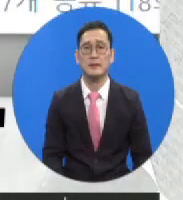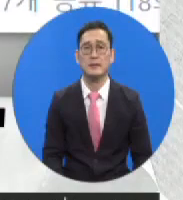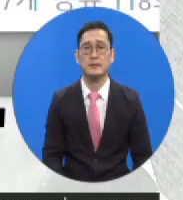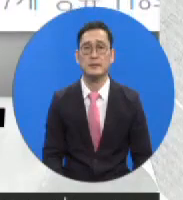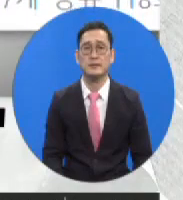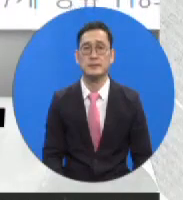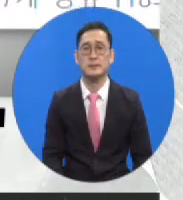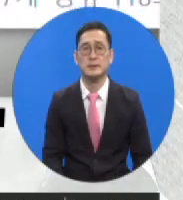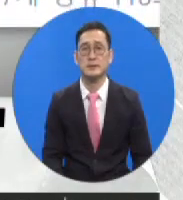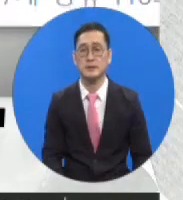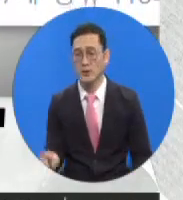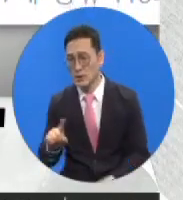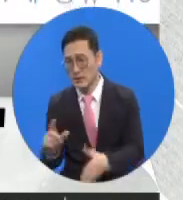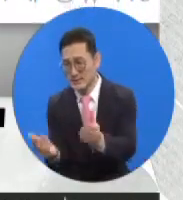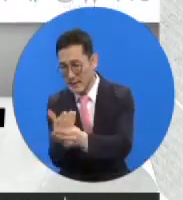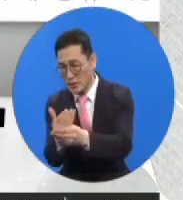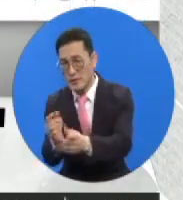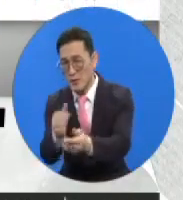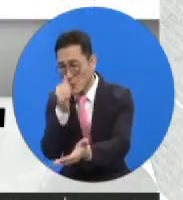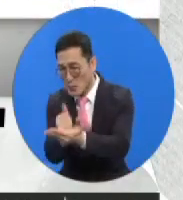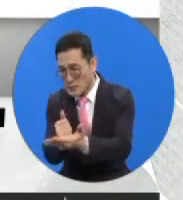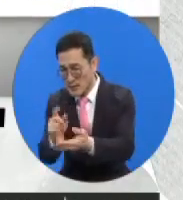구체적인 사건에 대해서는